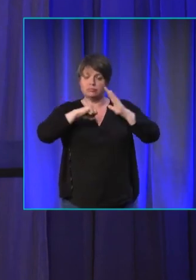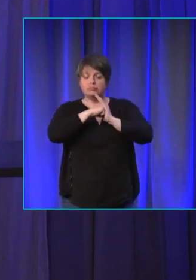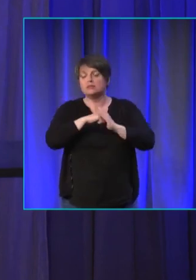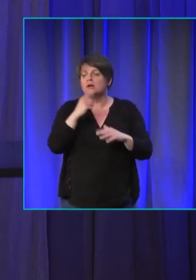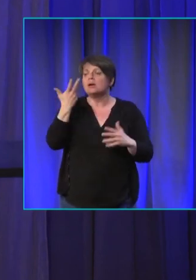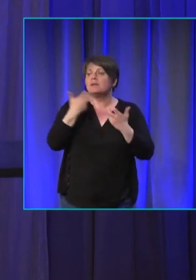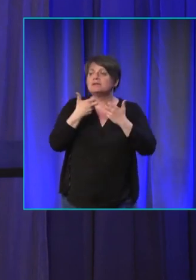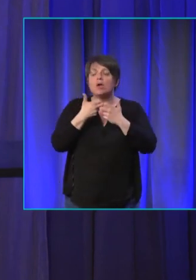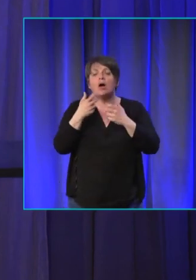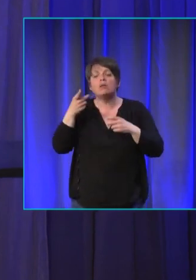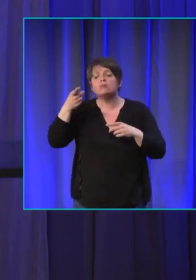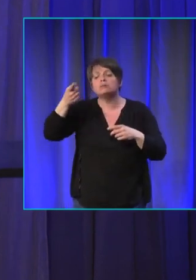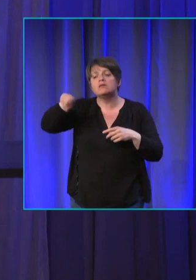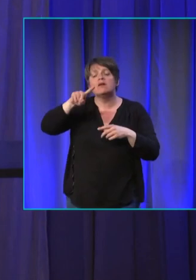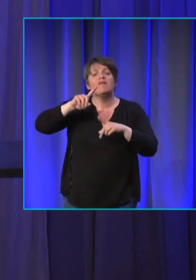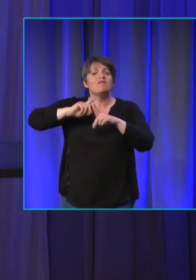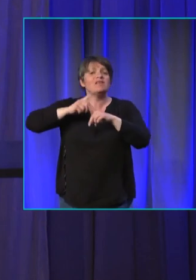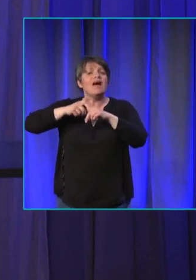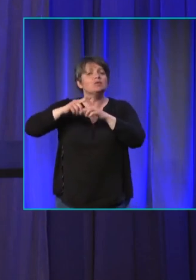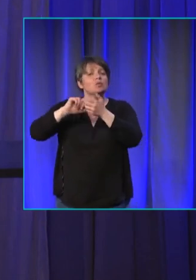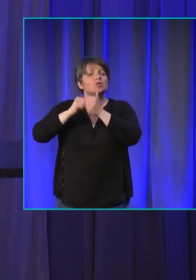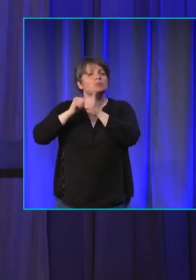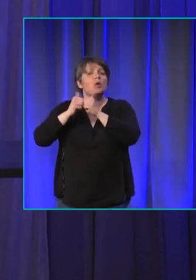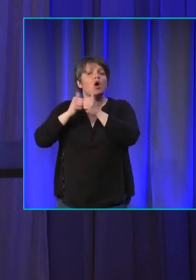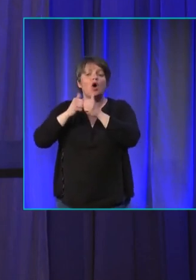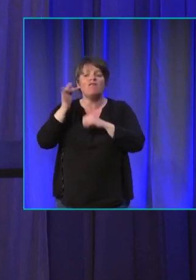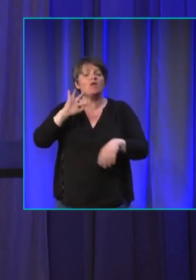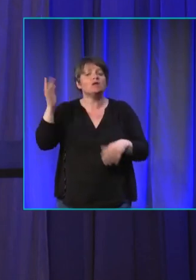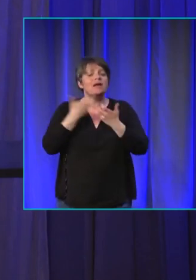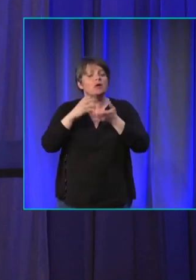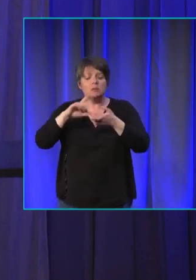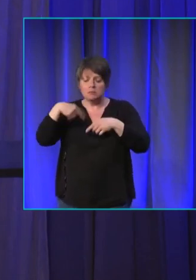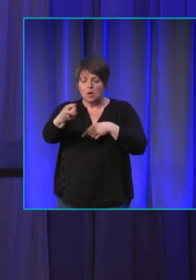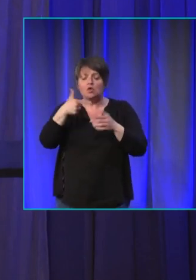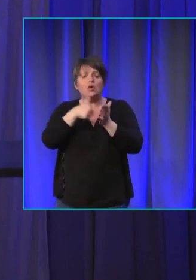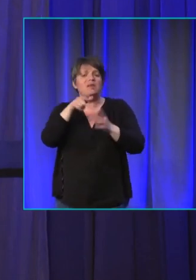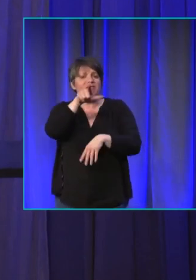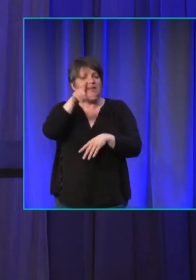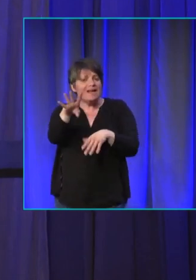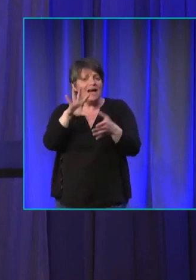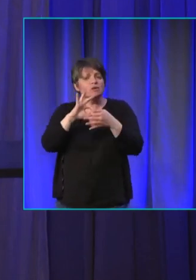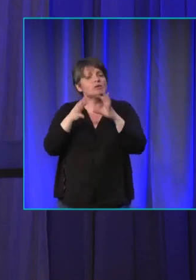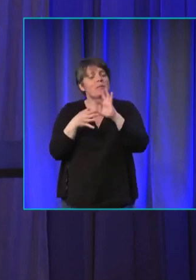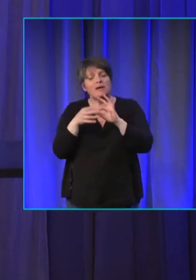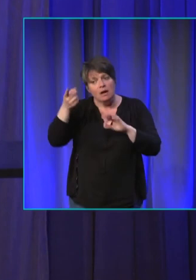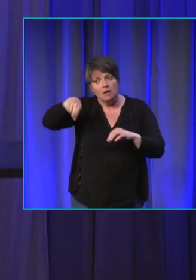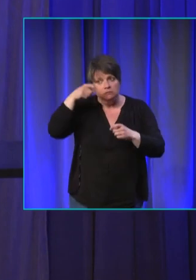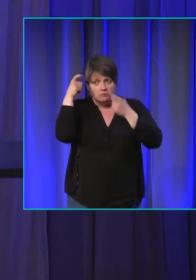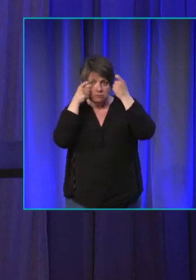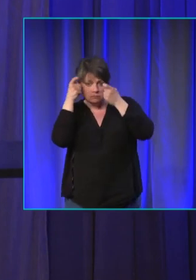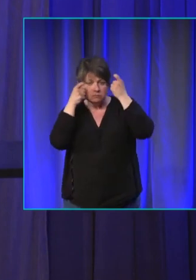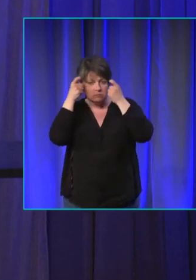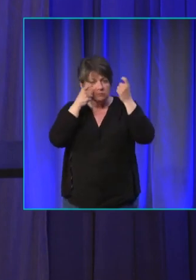notamment par les fédérations françaises actuellement avec les JO de Paris 2024 et puis après, s'interrogent beaucoup sur la manière de